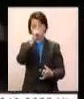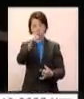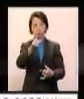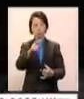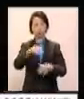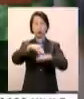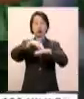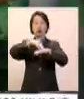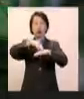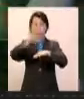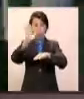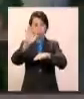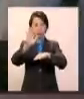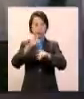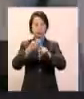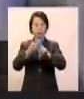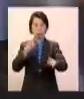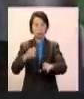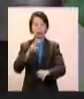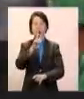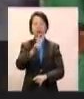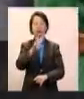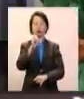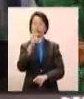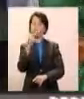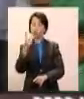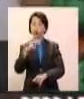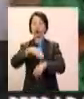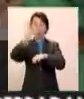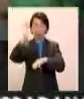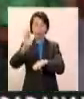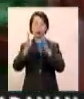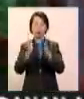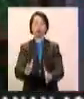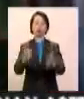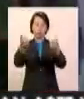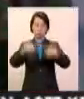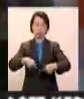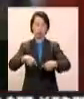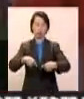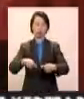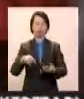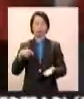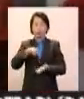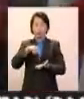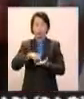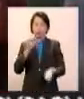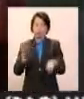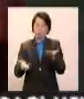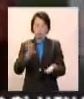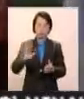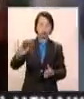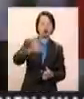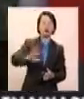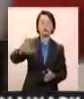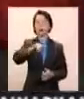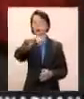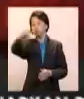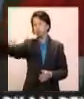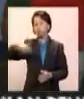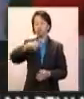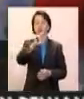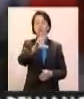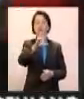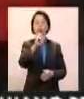sudah lebih daripada 20 ribu orang. Ini mungkin 30 ribu